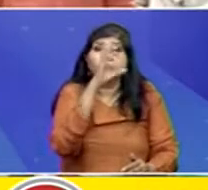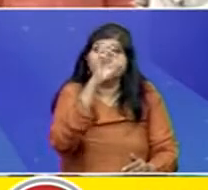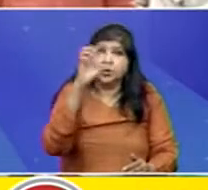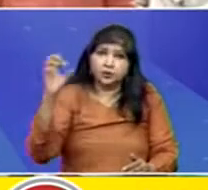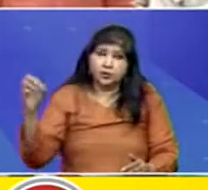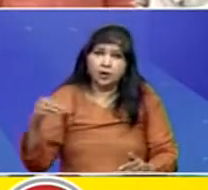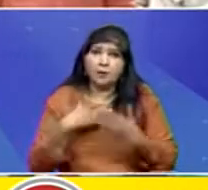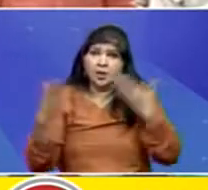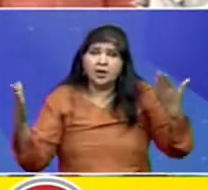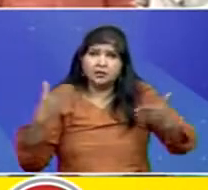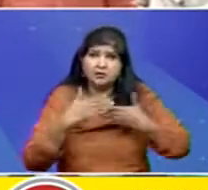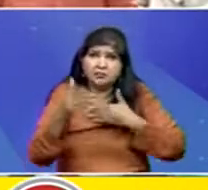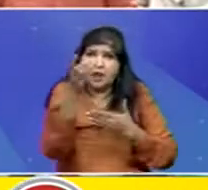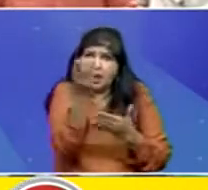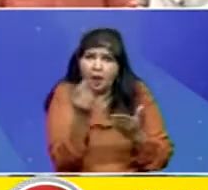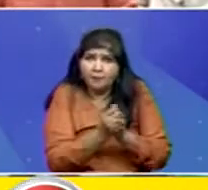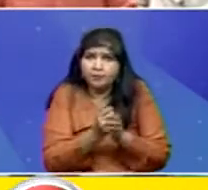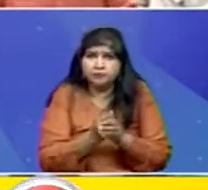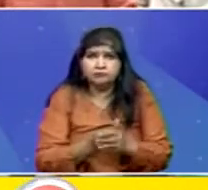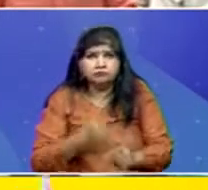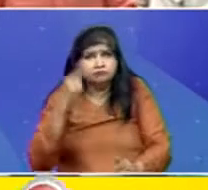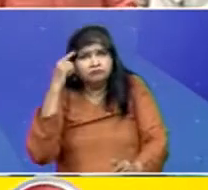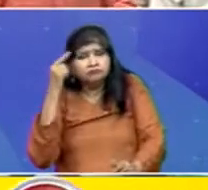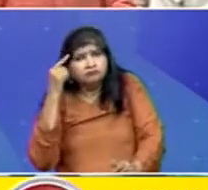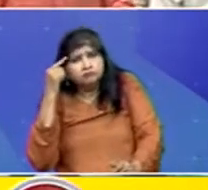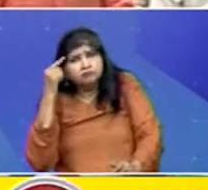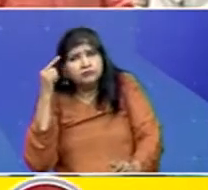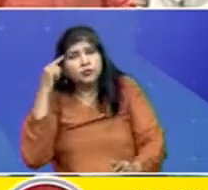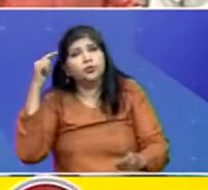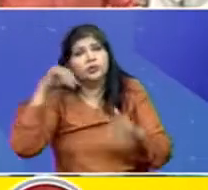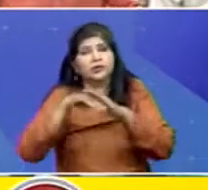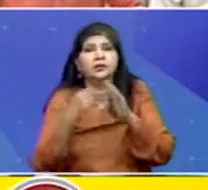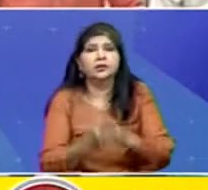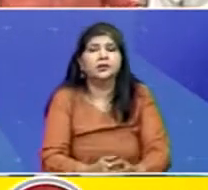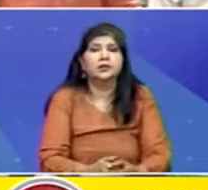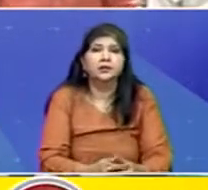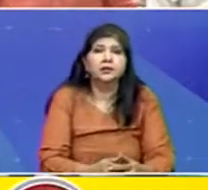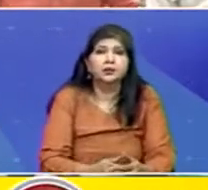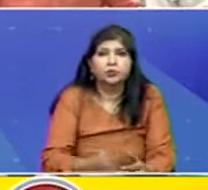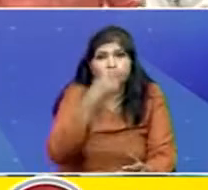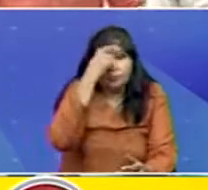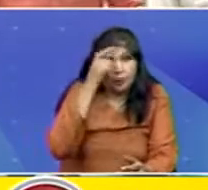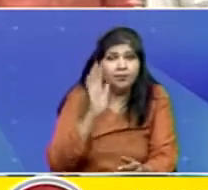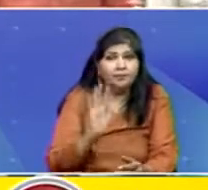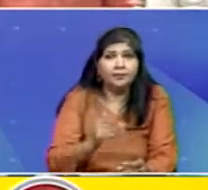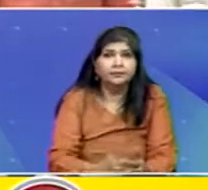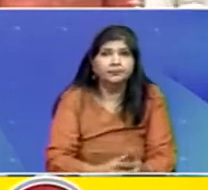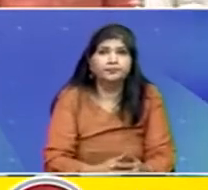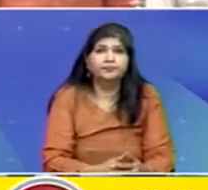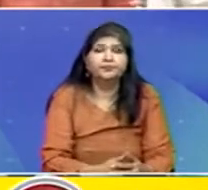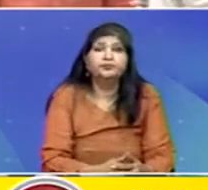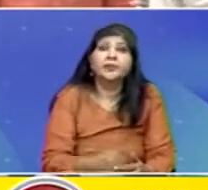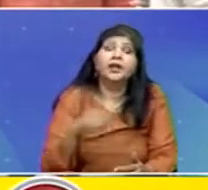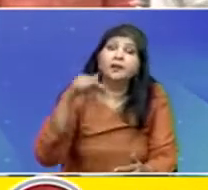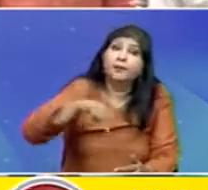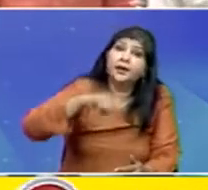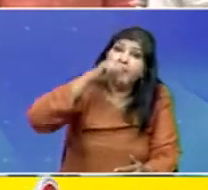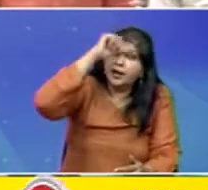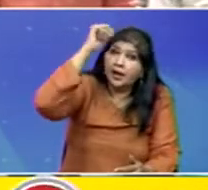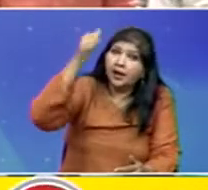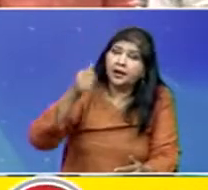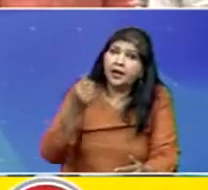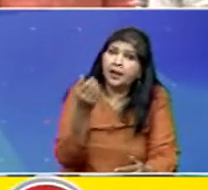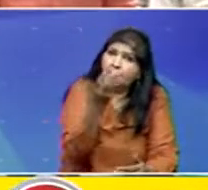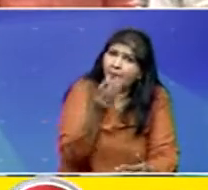इतनी बड़ी संख्या की कलपना भी दिमाग में करते हैं, तो मुश्किल होती हैं, लेकिन भारतिय गणित में इनका